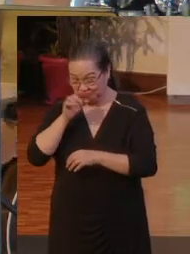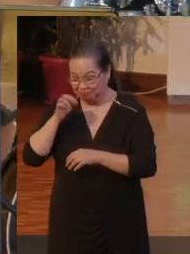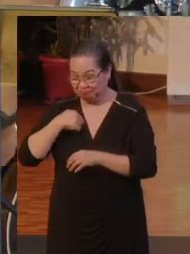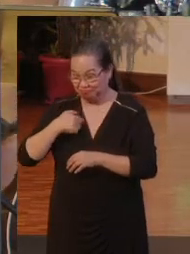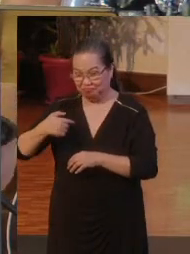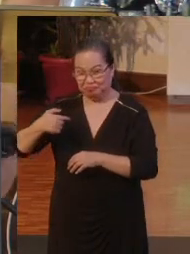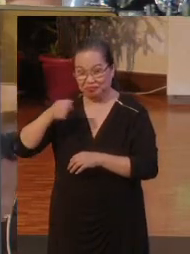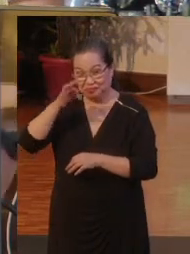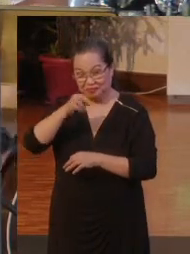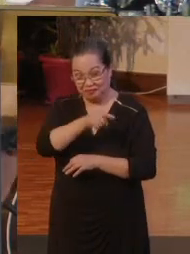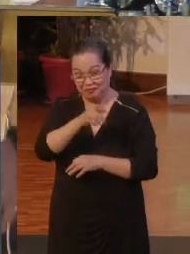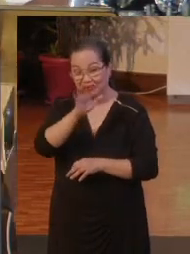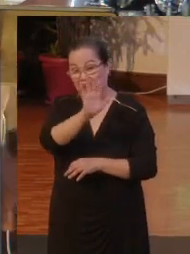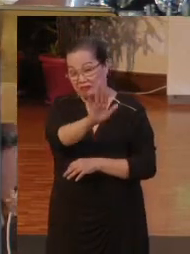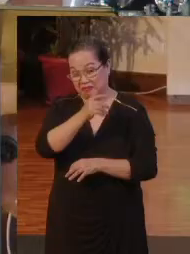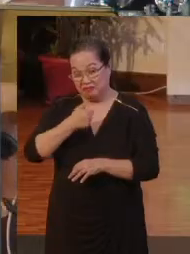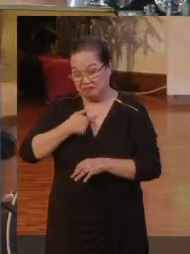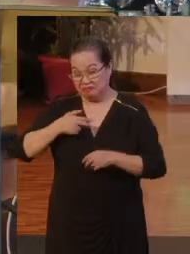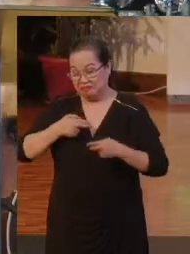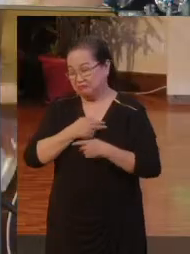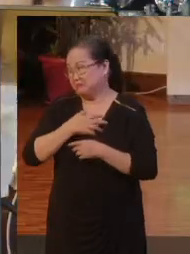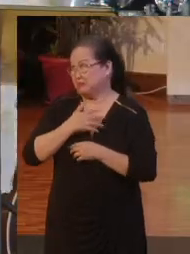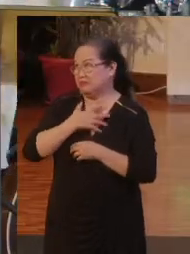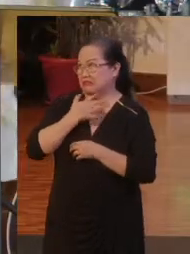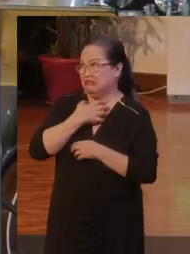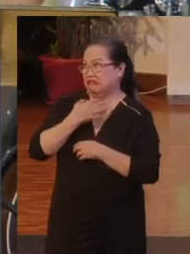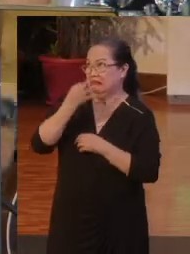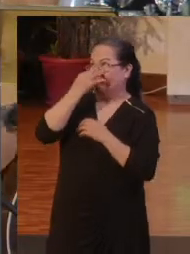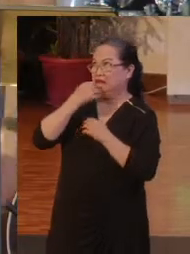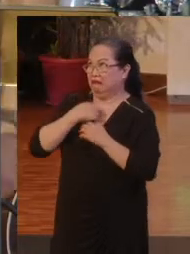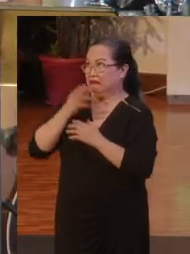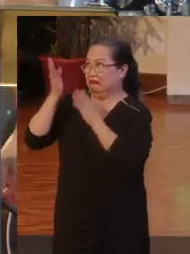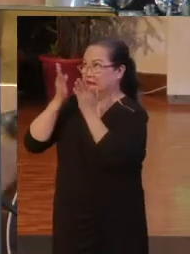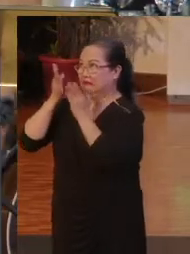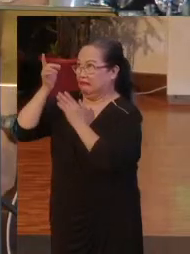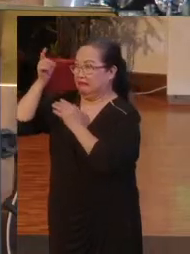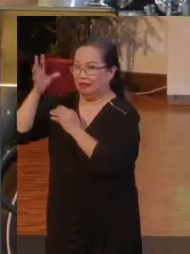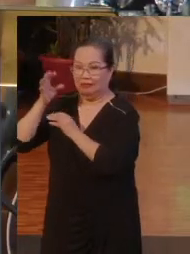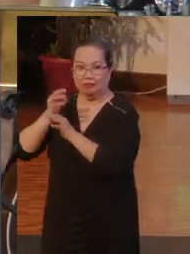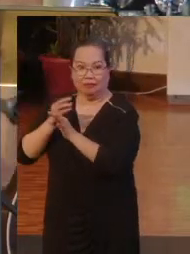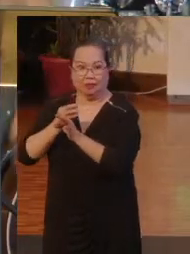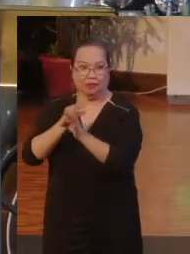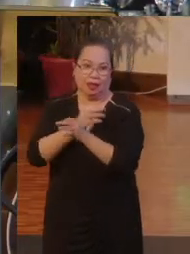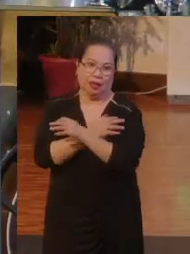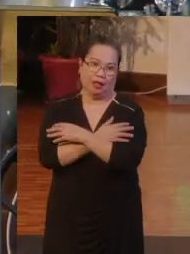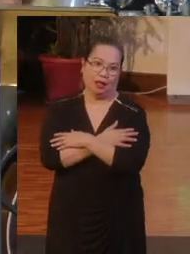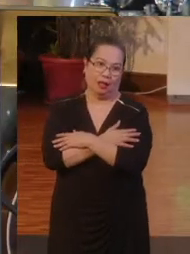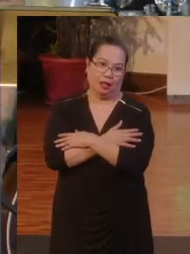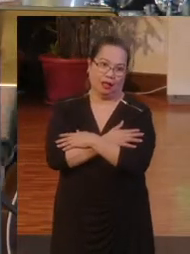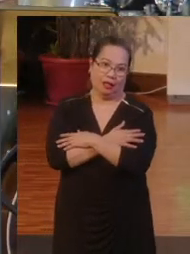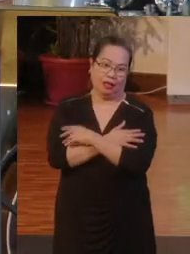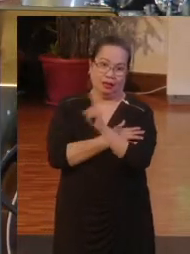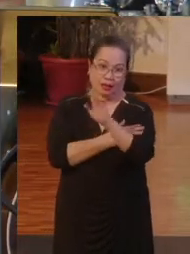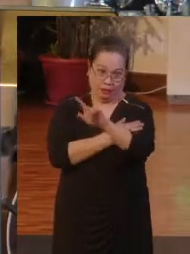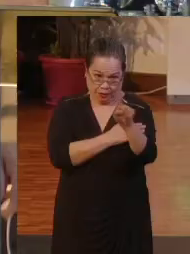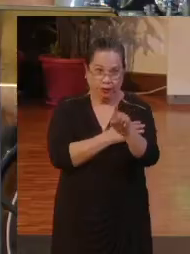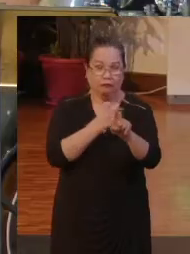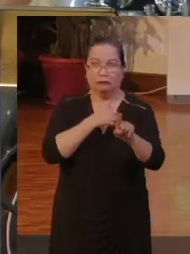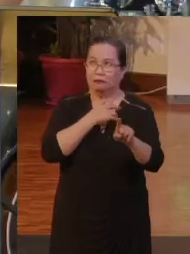kung masama sa loob nyo, sabi niya, na paglingkuran ng Diyos nyong tapat, kung masama sa loob